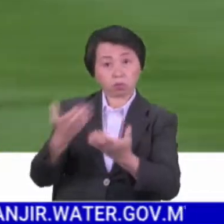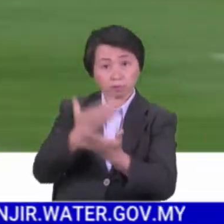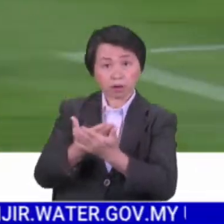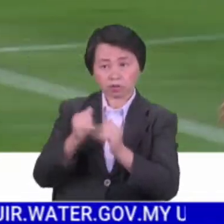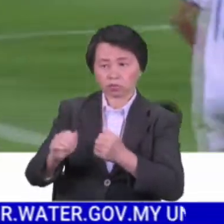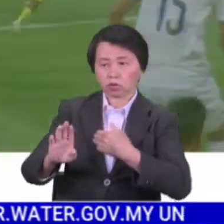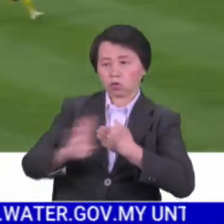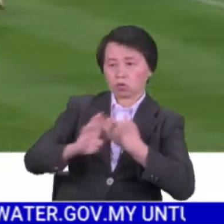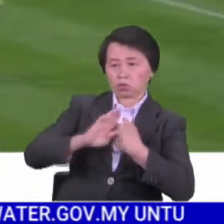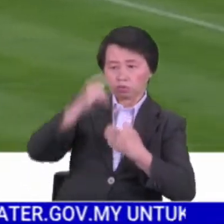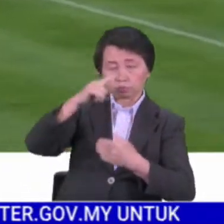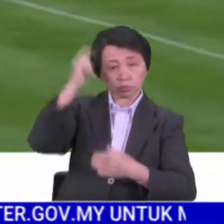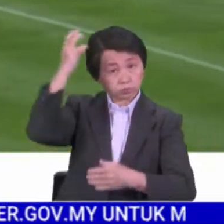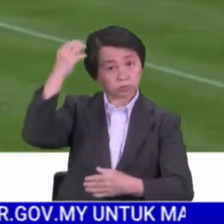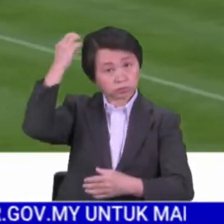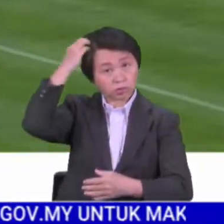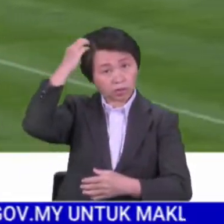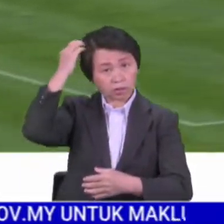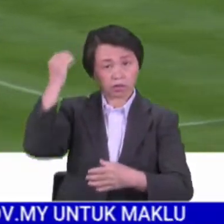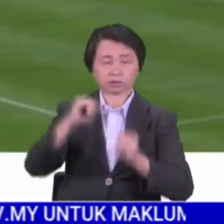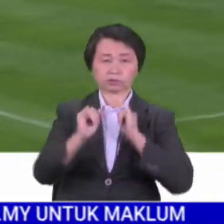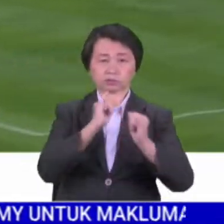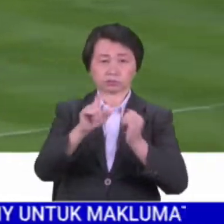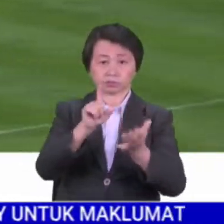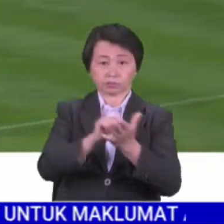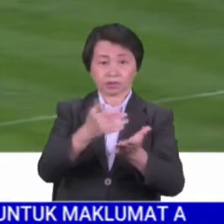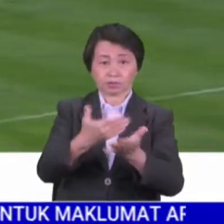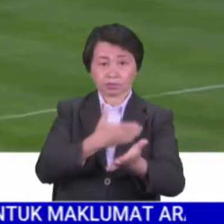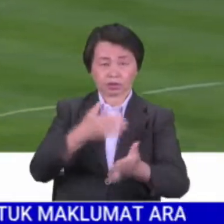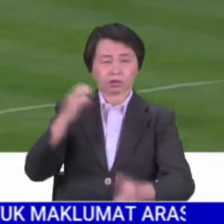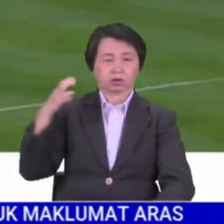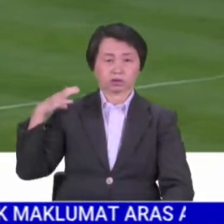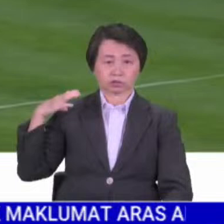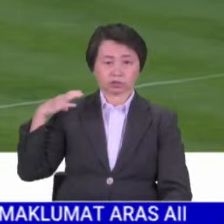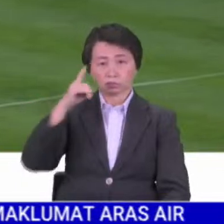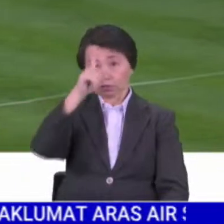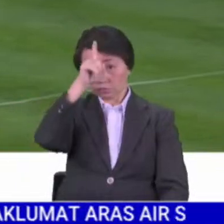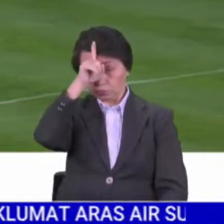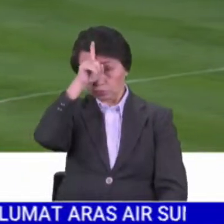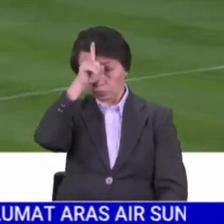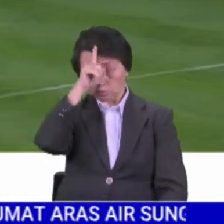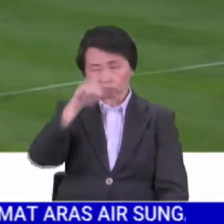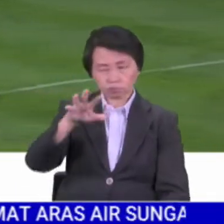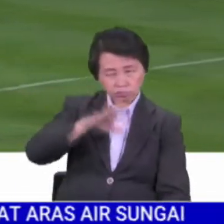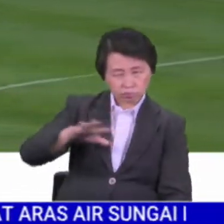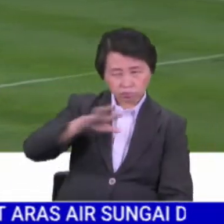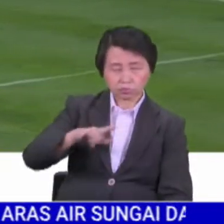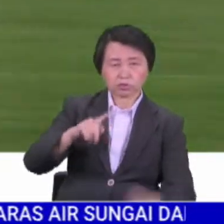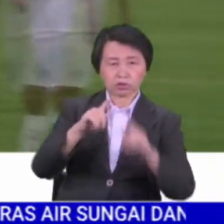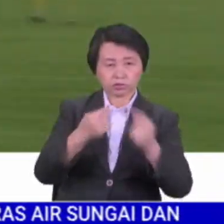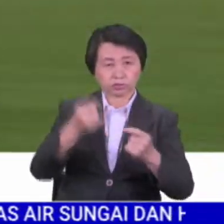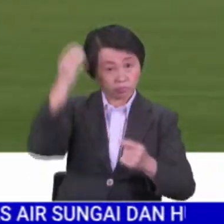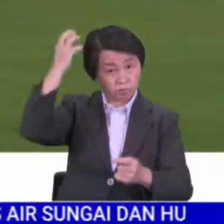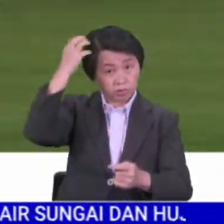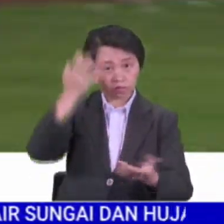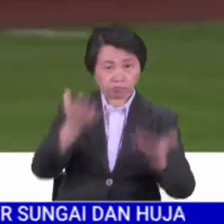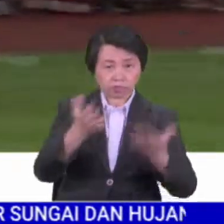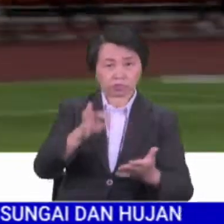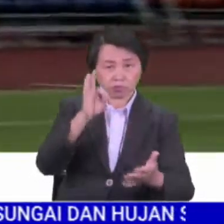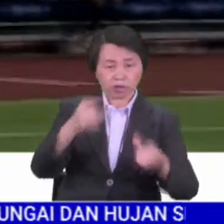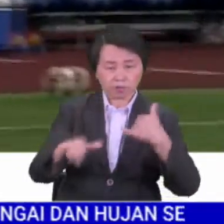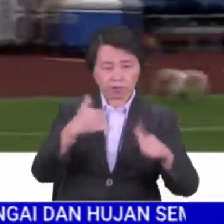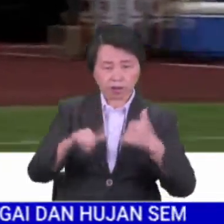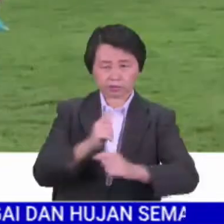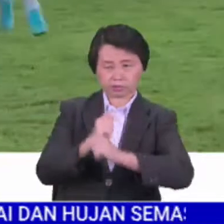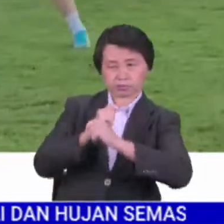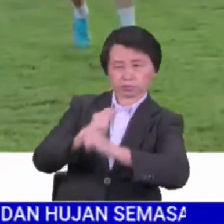memberi ancaman kepada pasukannya. Dalam sidang media sebelum ini, jurulatih kelahiran Jerman itu turut membayangkan pasukannya mungkin memilih untuk bermain